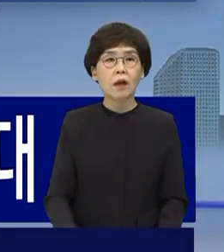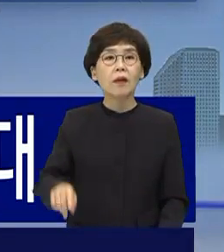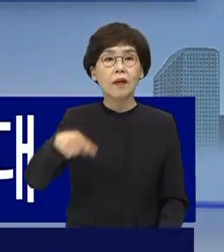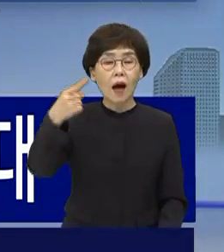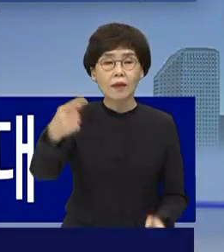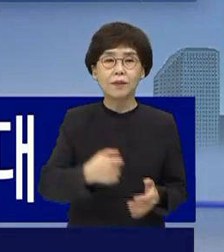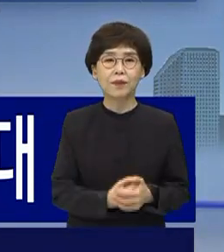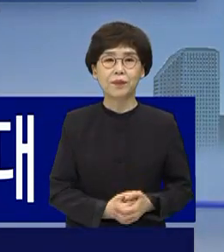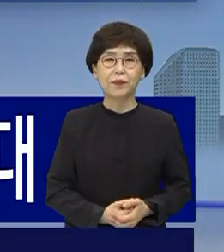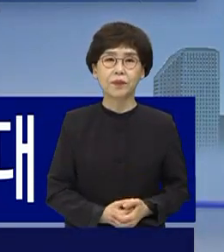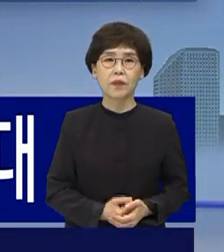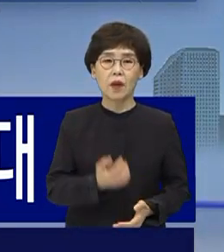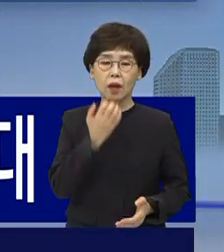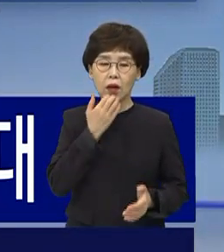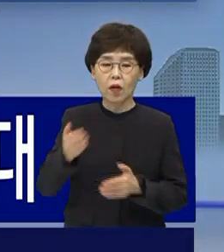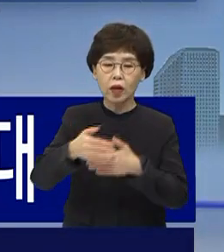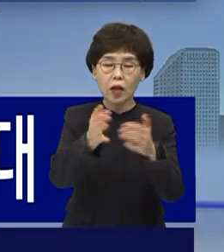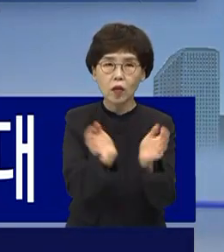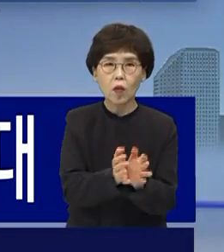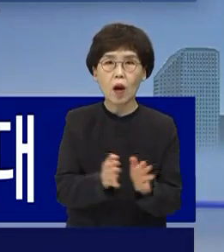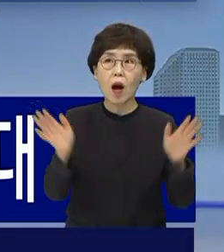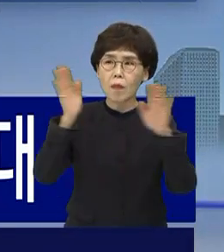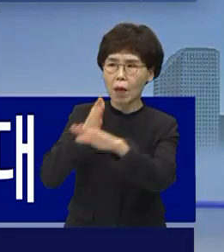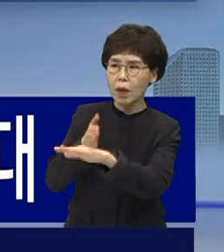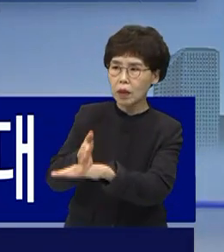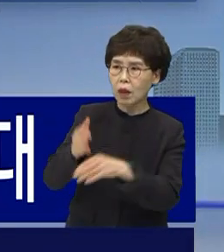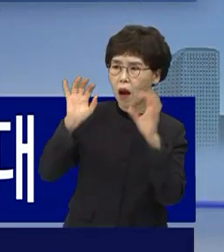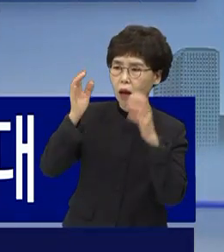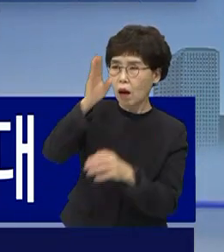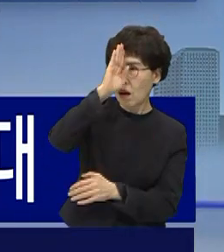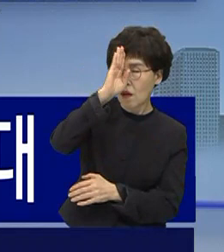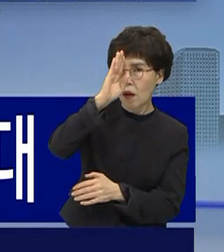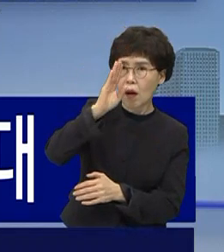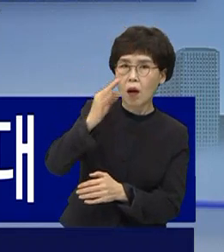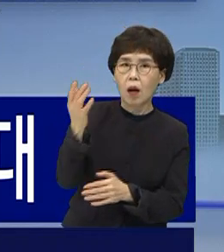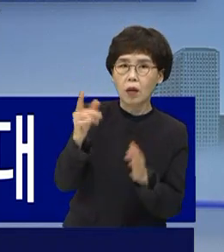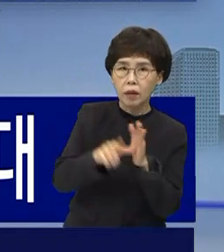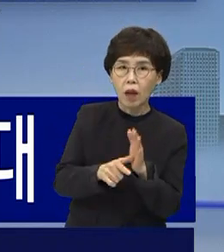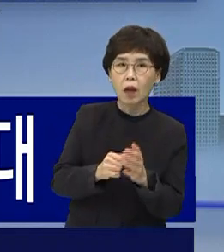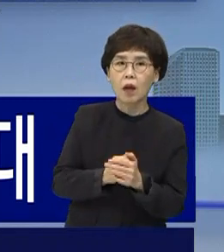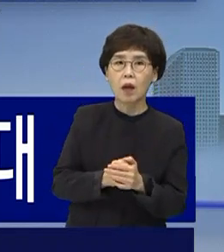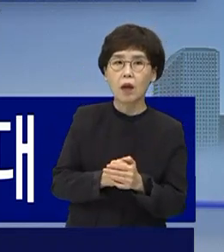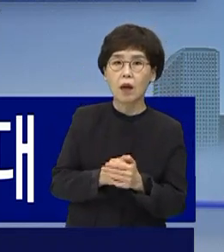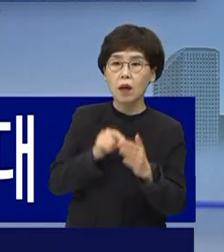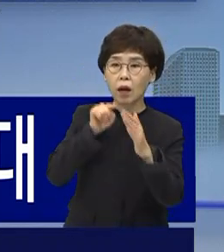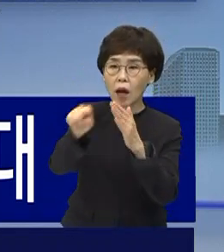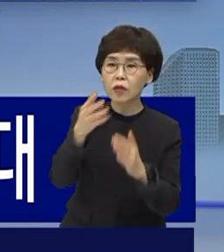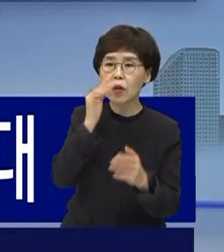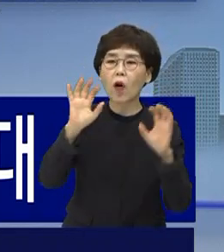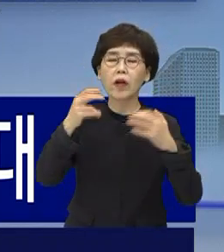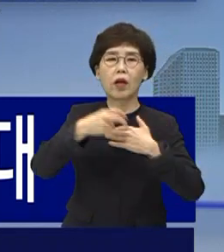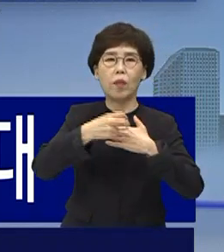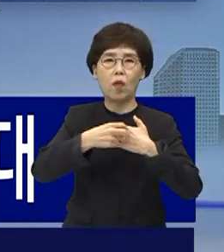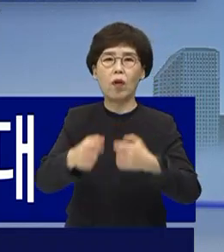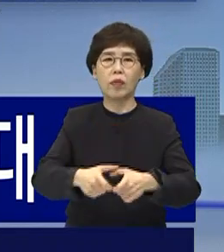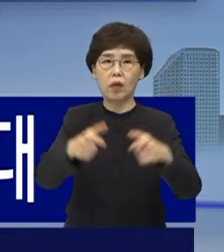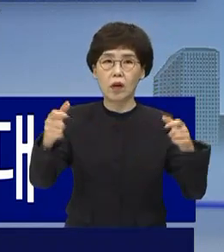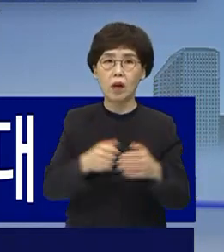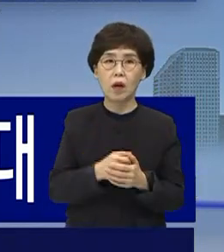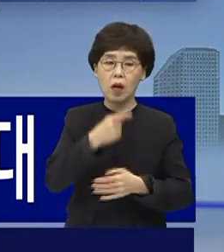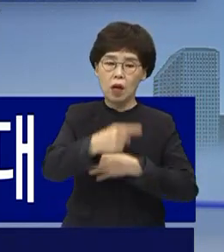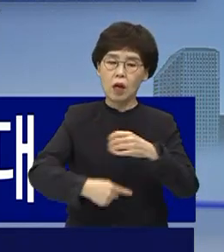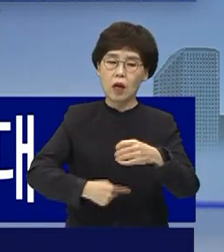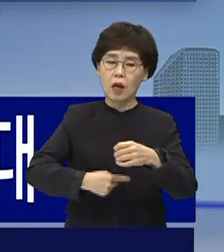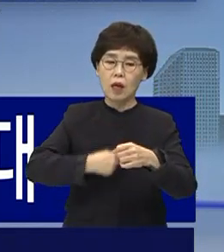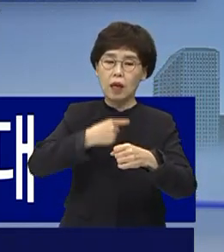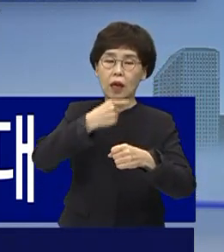네, 이어서 수도권 소식입니다. 경기도가 밤늦게 아이가 아플 때 찾을 수 있는 어린이 병원을 확대합니다. 연중